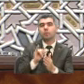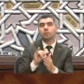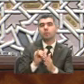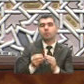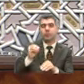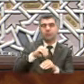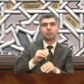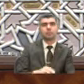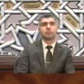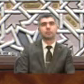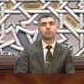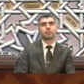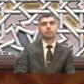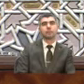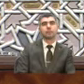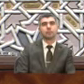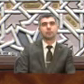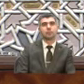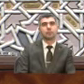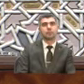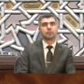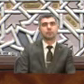سيد النائب محترم.